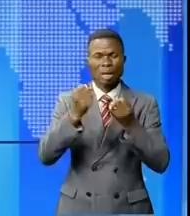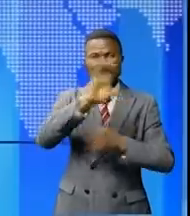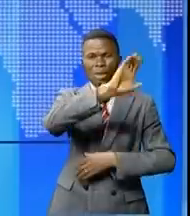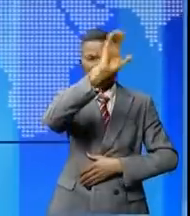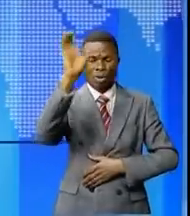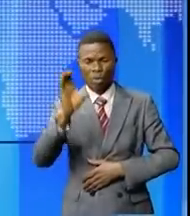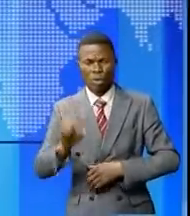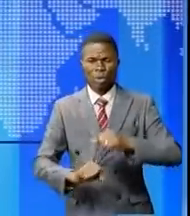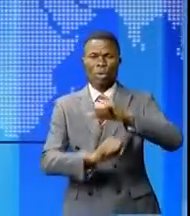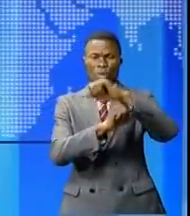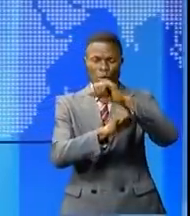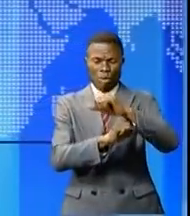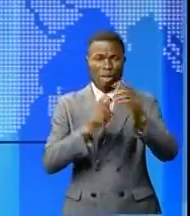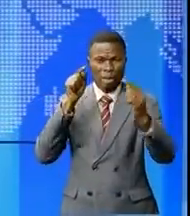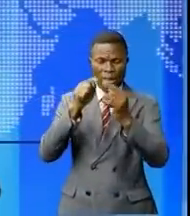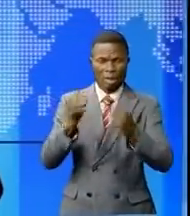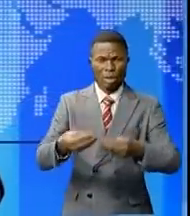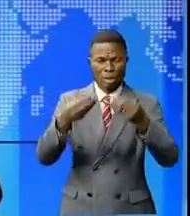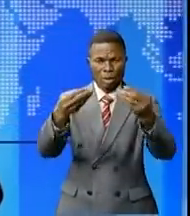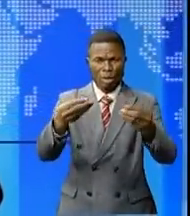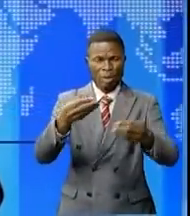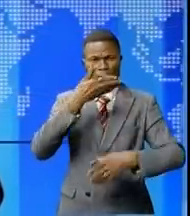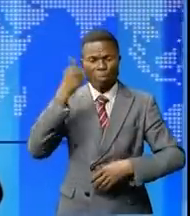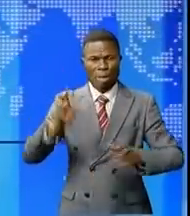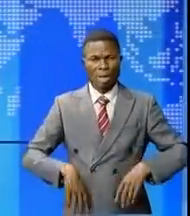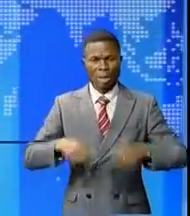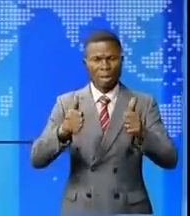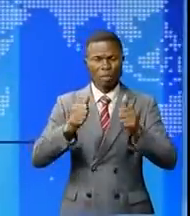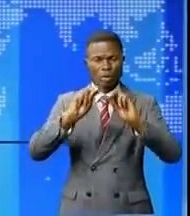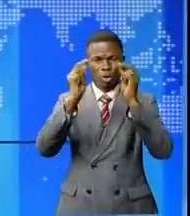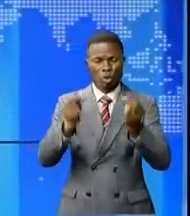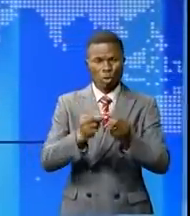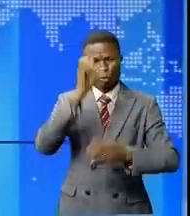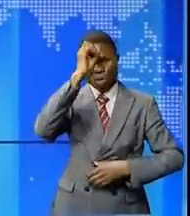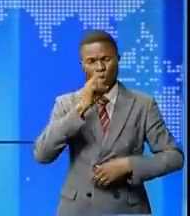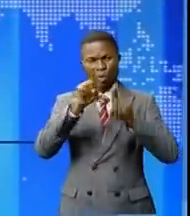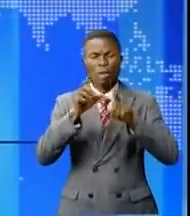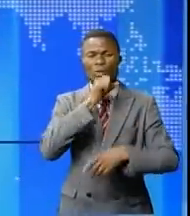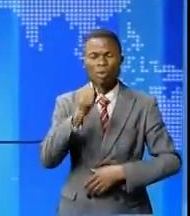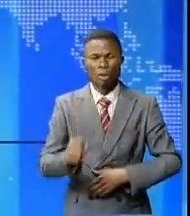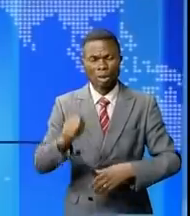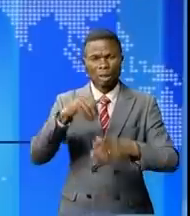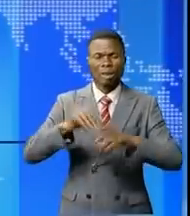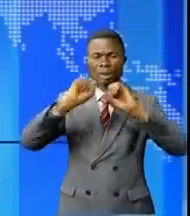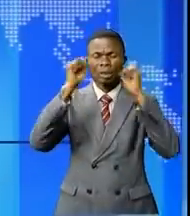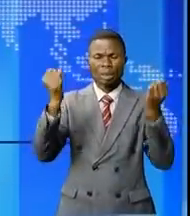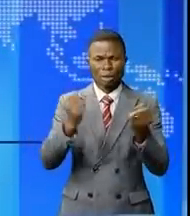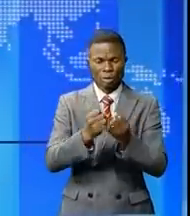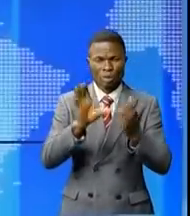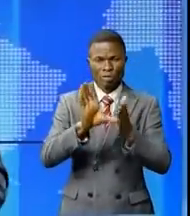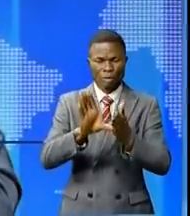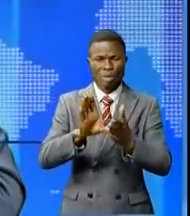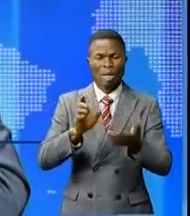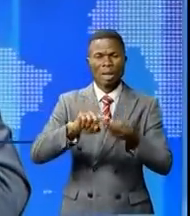sung hye objectif à redonner une meilleure vie à cette catégorie des personnes au sein de la société reportage